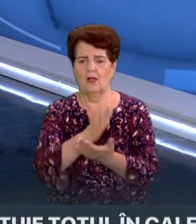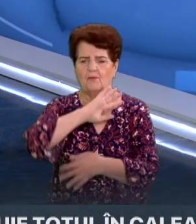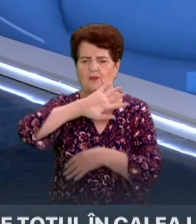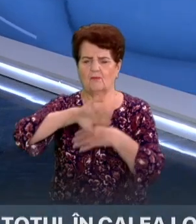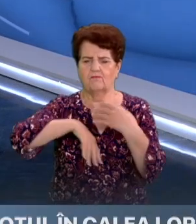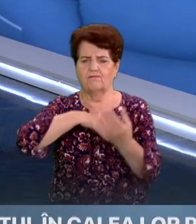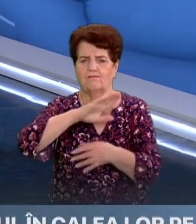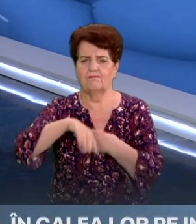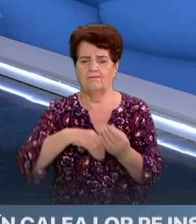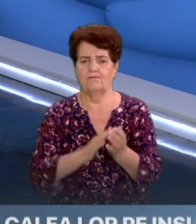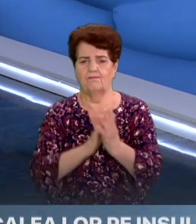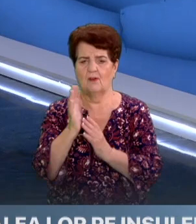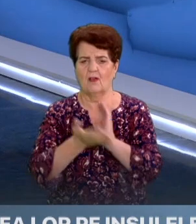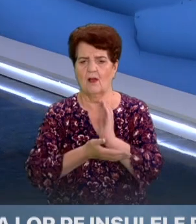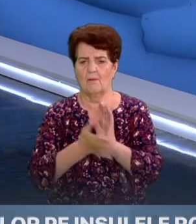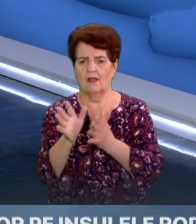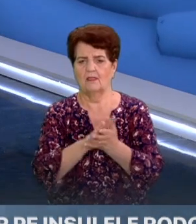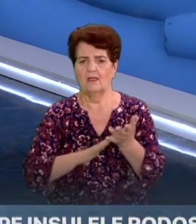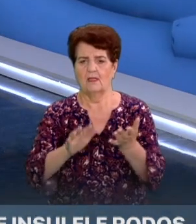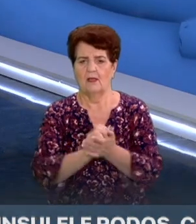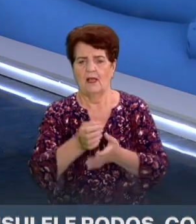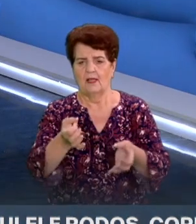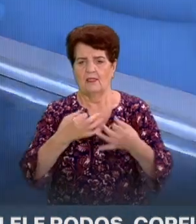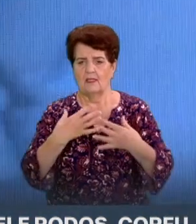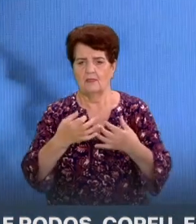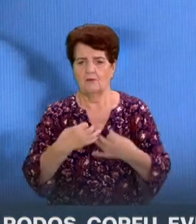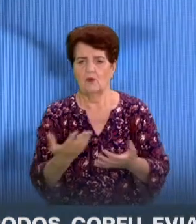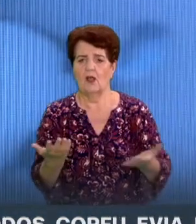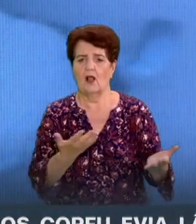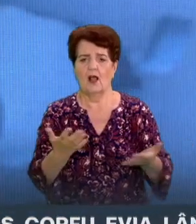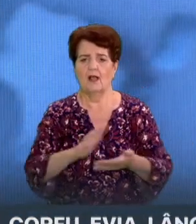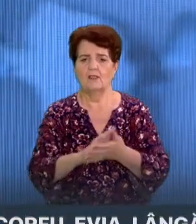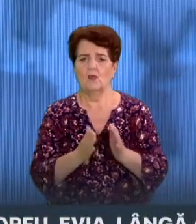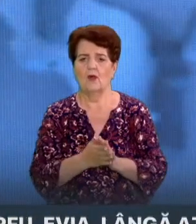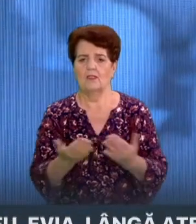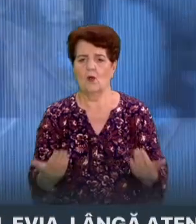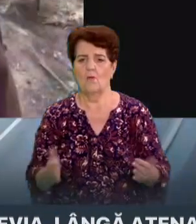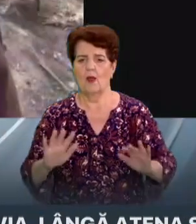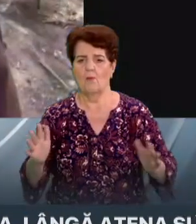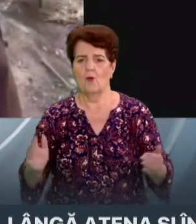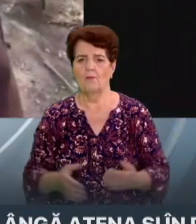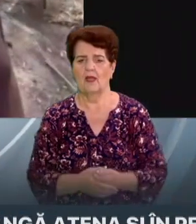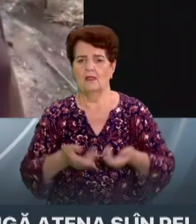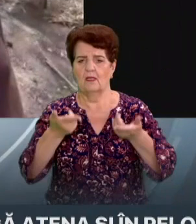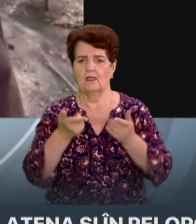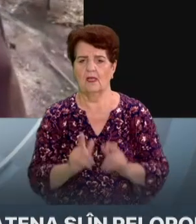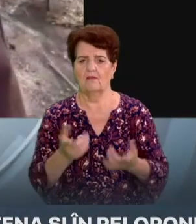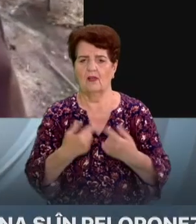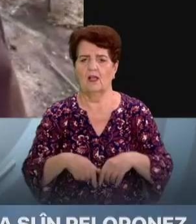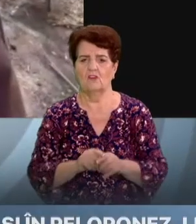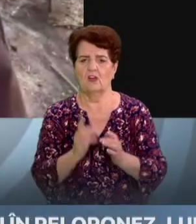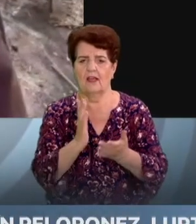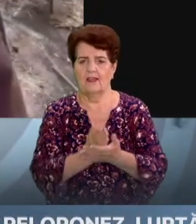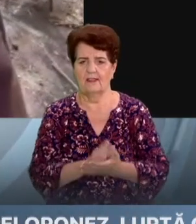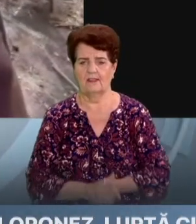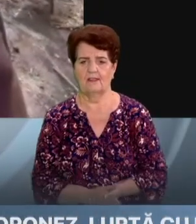devastatoare, copacii sunt distruși. Vreau să ne spuneți care este situația la moment. Într-adevăr, așa este.